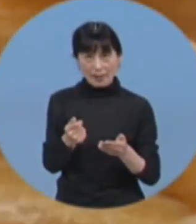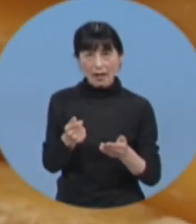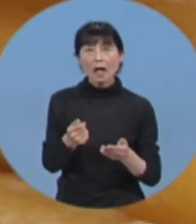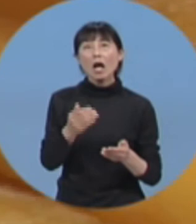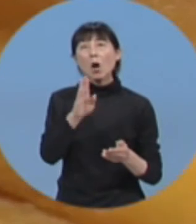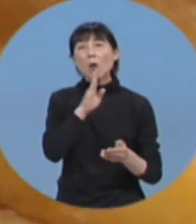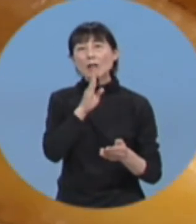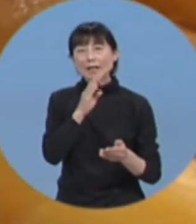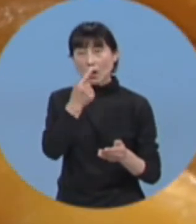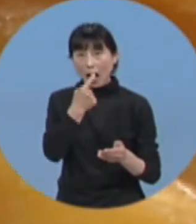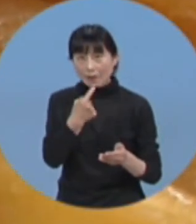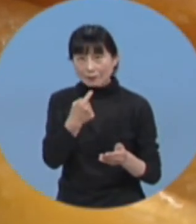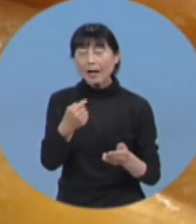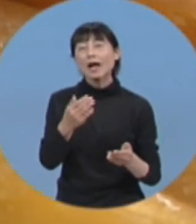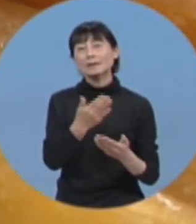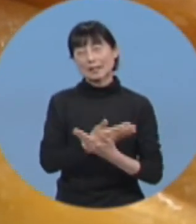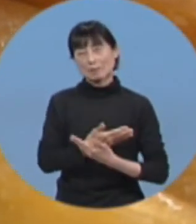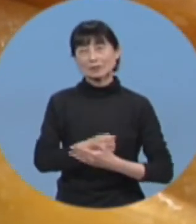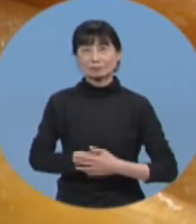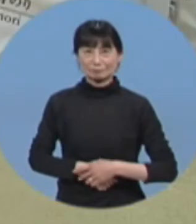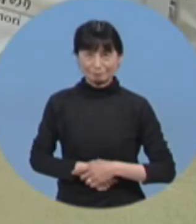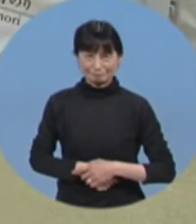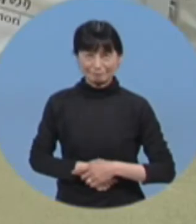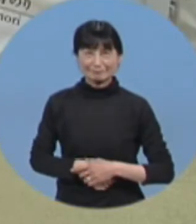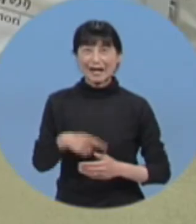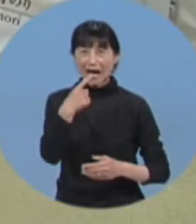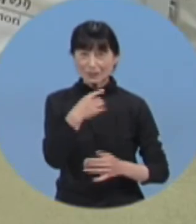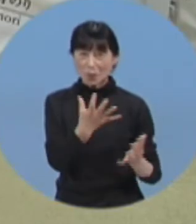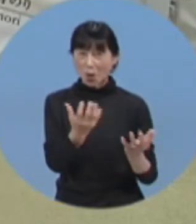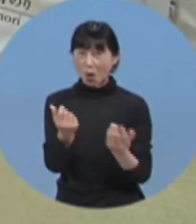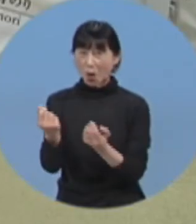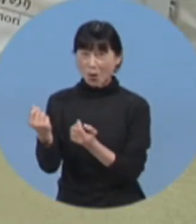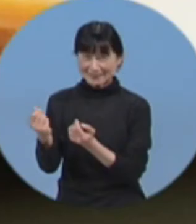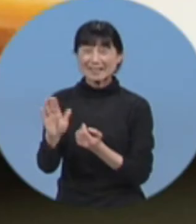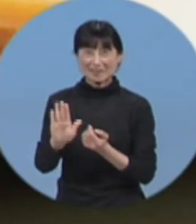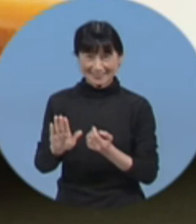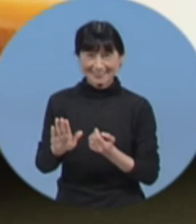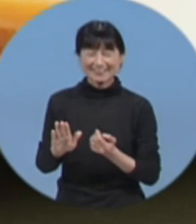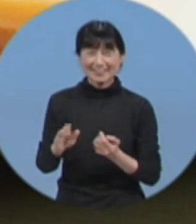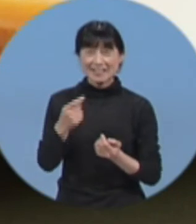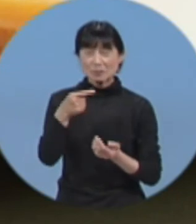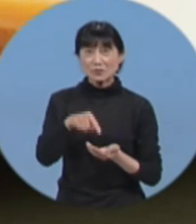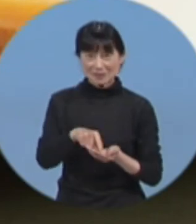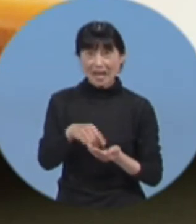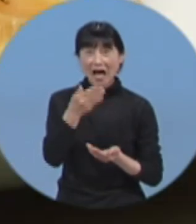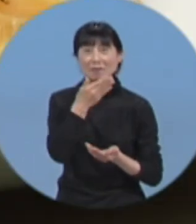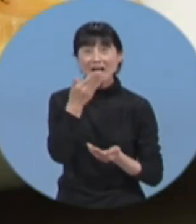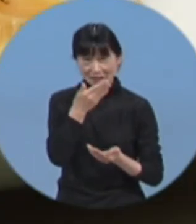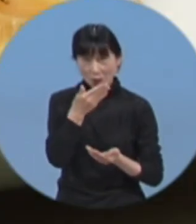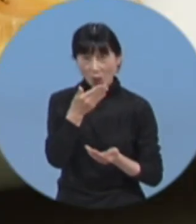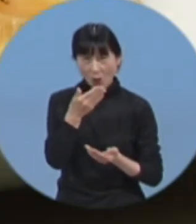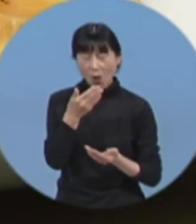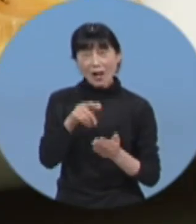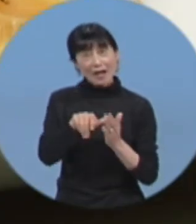来の味を味わえるように味付けをしております。味も豊富に取り揃えております。シンプルな甘味と、あと